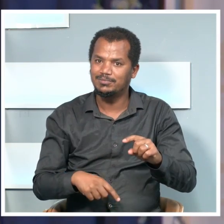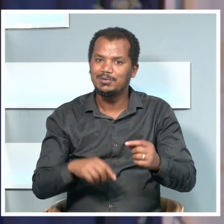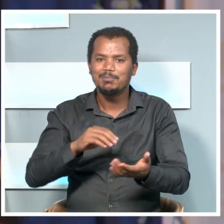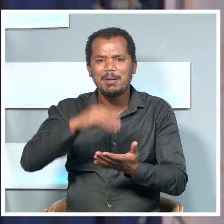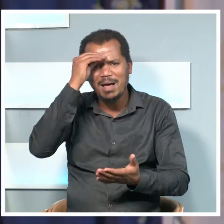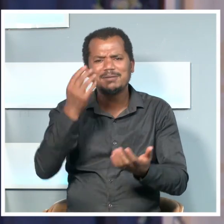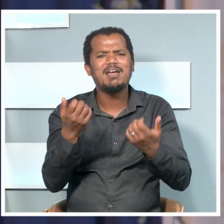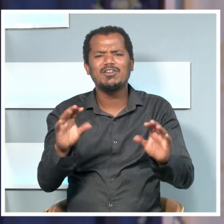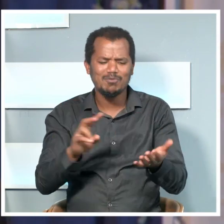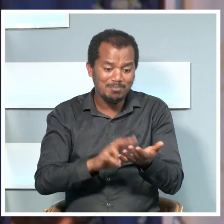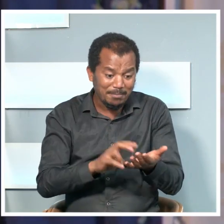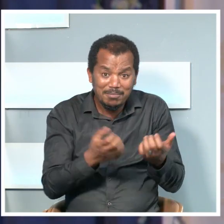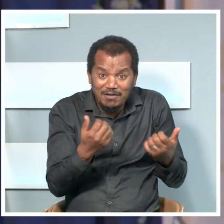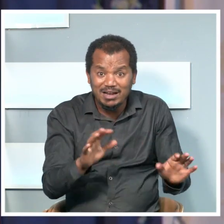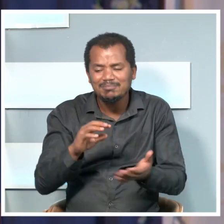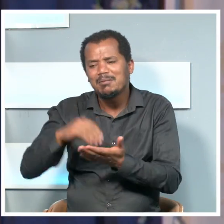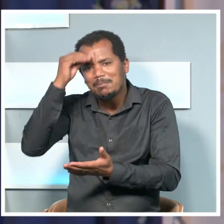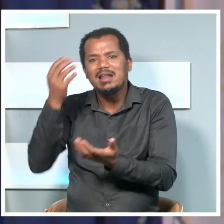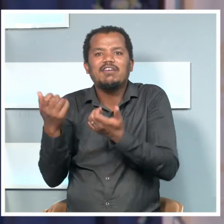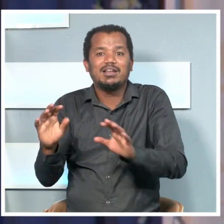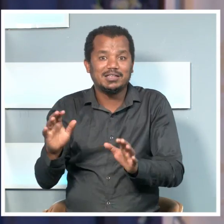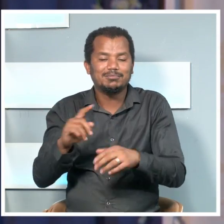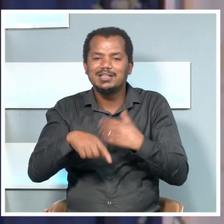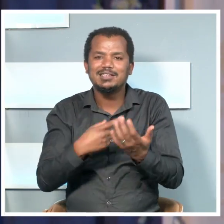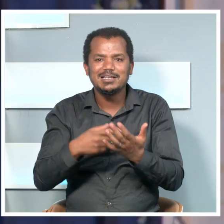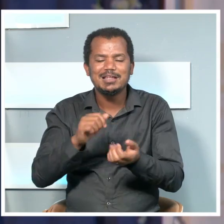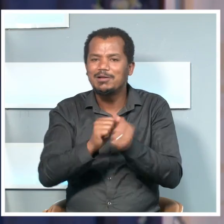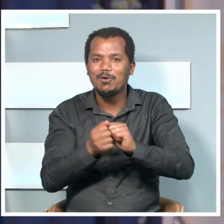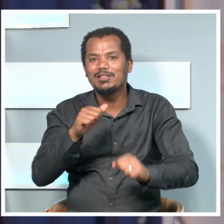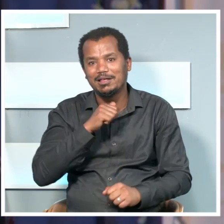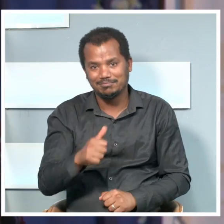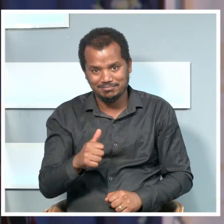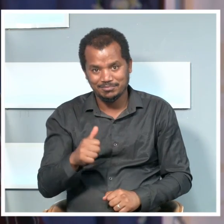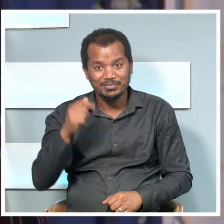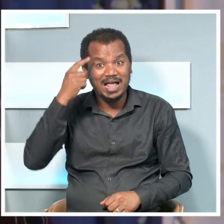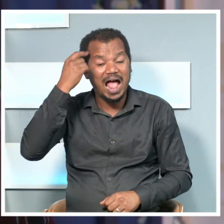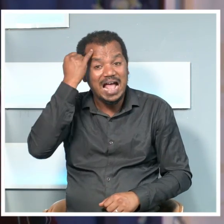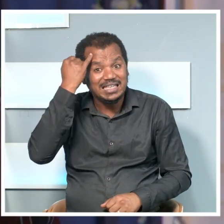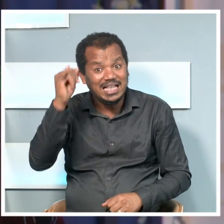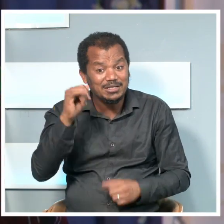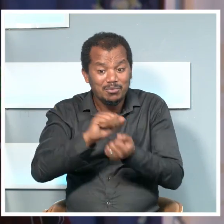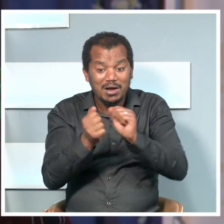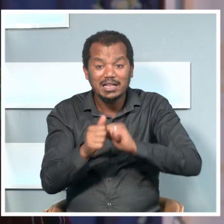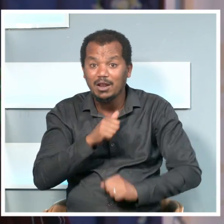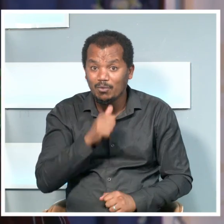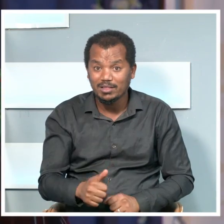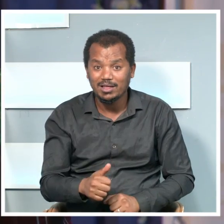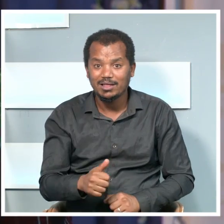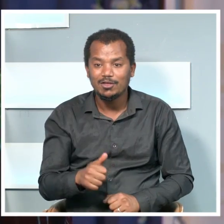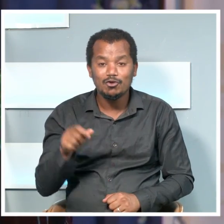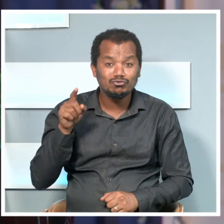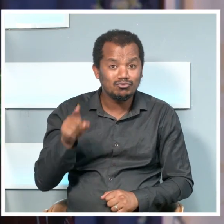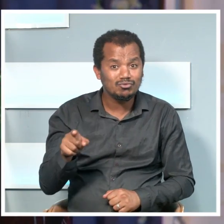መማርም አይፈልጉም። ማንበብ የማይፈልግ መማርም አይፈልግም እና ማለት ነው። ስለዚህ አስተሳሰቡ ካልተቀየረ